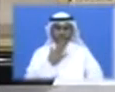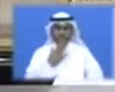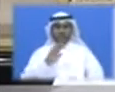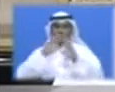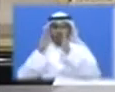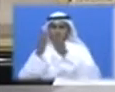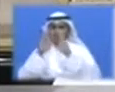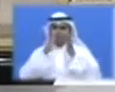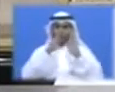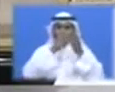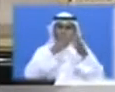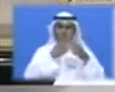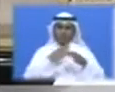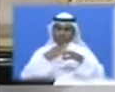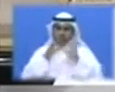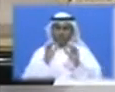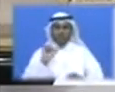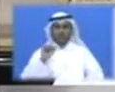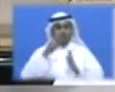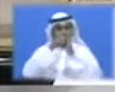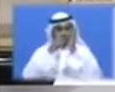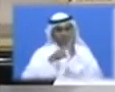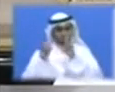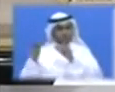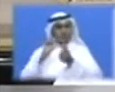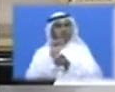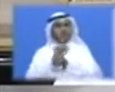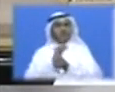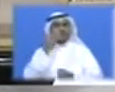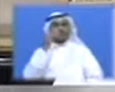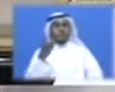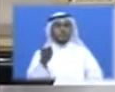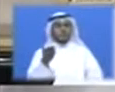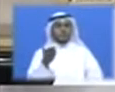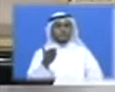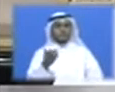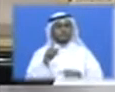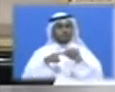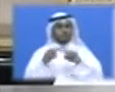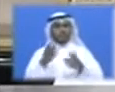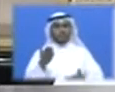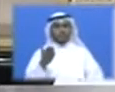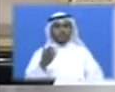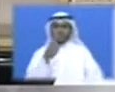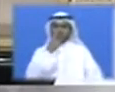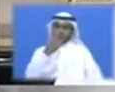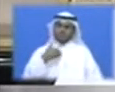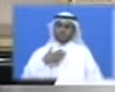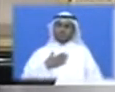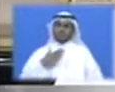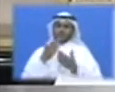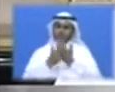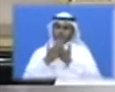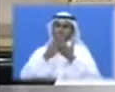الدور التي يعني حسب قانون الأحداث يتم تطبيقها، من دار الرعاية الاجتماعية ودار الملاحظة